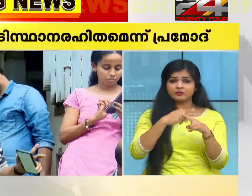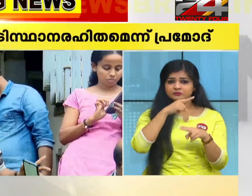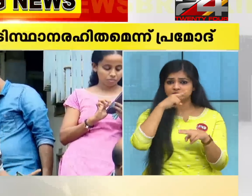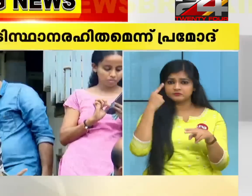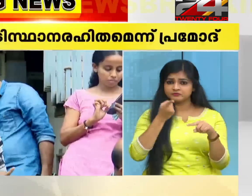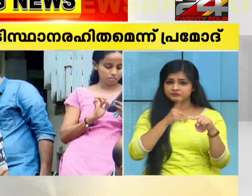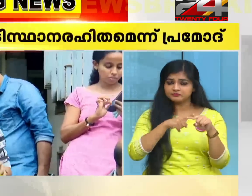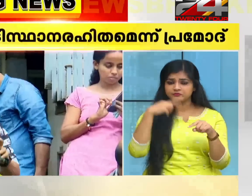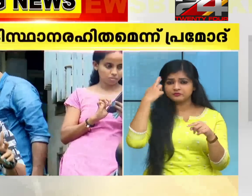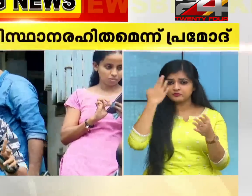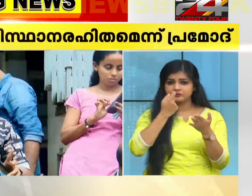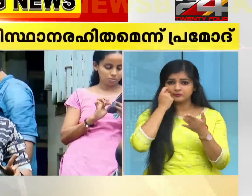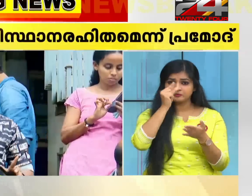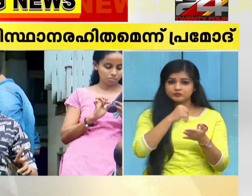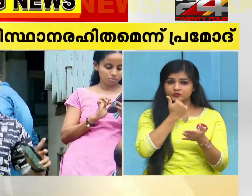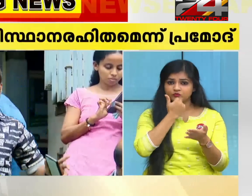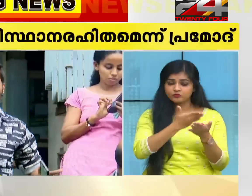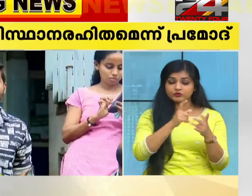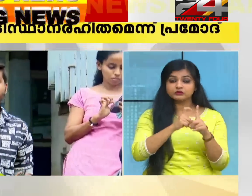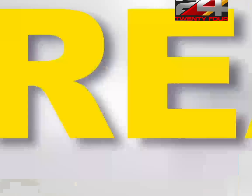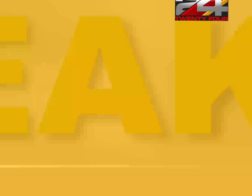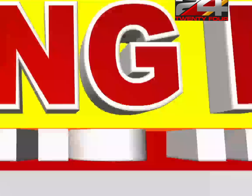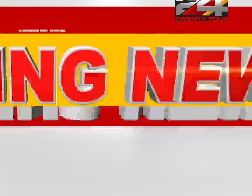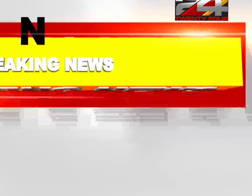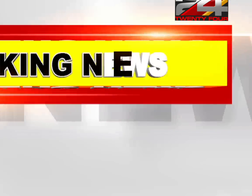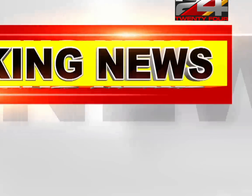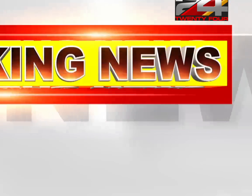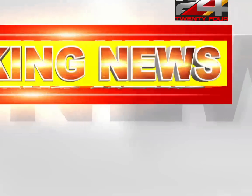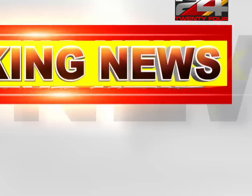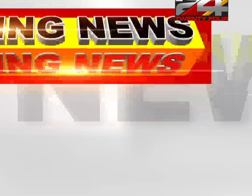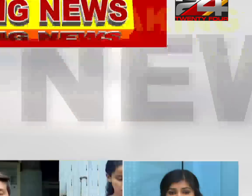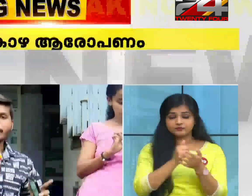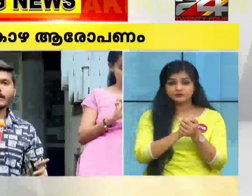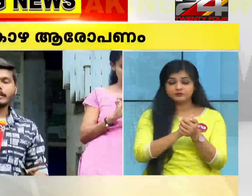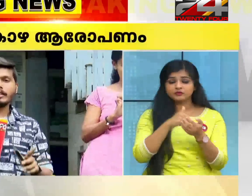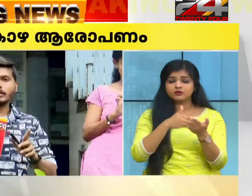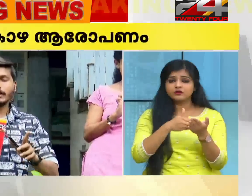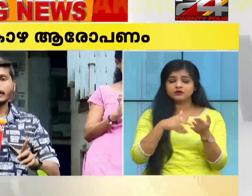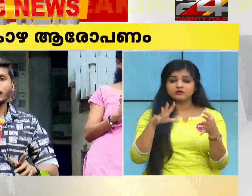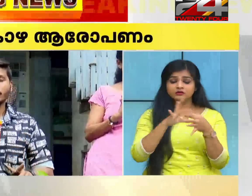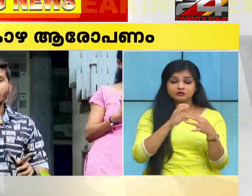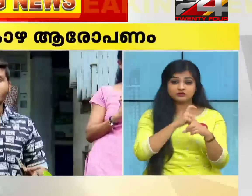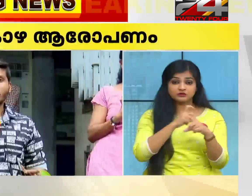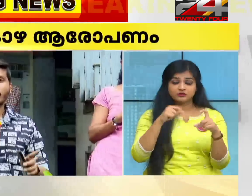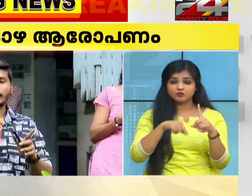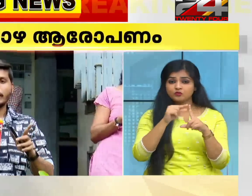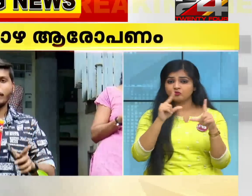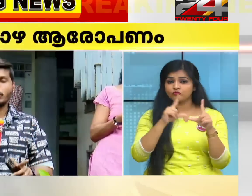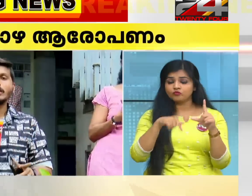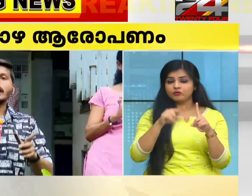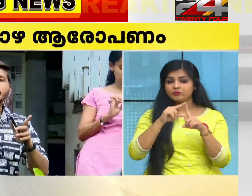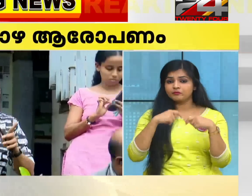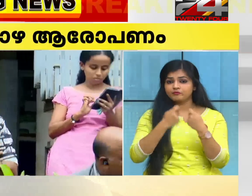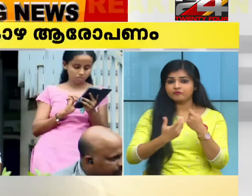ബോധ്യമായതിൻ്റെ അടിസ്ഥാനത്തിലാണ് ഈ നടപടി എന്നുള്ള വിവരം കൂടി നിലവിൽ പുറത്തു വരുന്നുണ്ട്. അങ്ങനെയാണെങ്കിൽ കാര്യമായ രീതിയിൽ, കൃത്യമായ രീതിയിലുള്ള തെളിവുകൾ പാർട്ടിക്ക് ലഭിച്ചു.